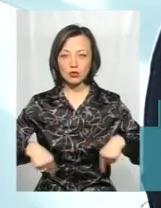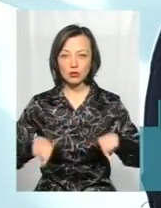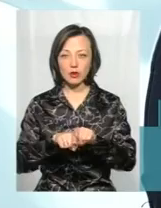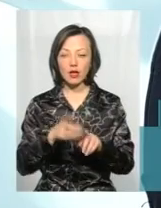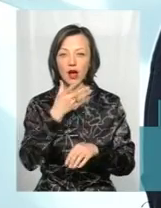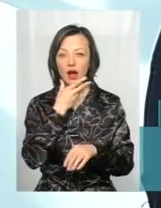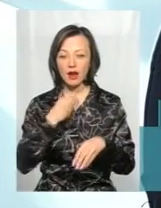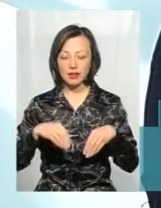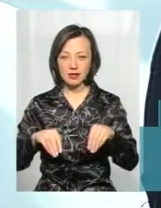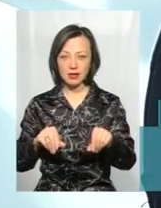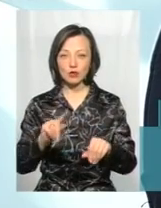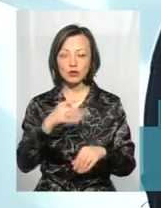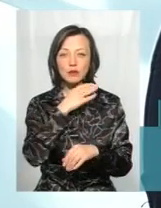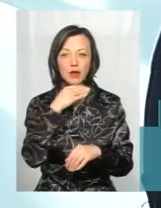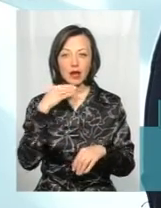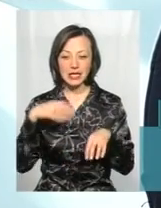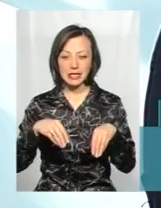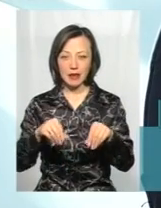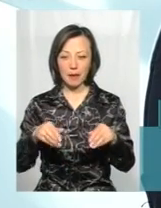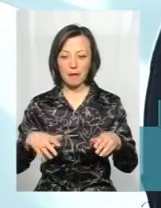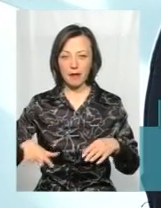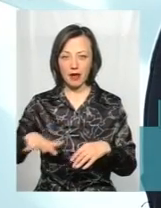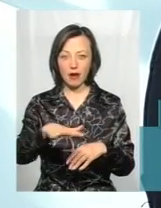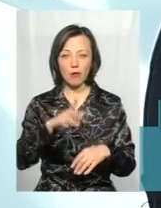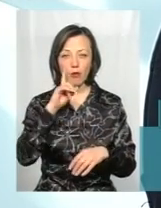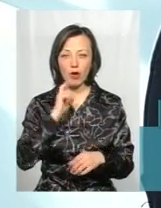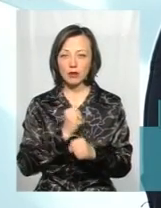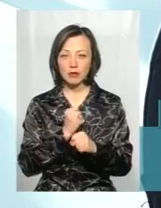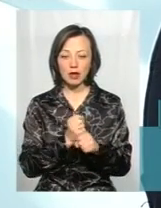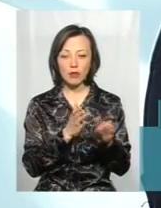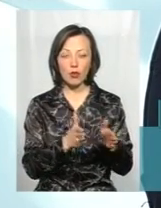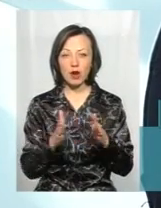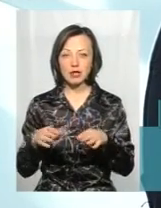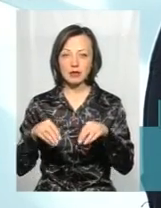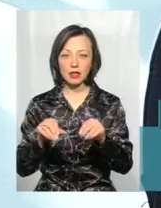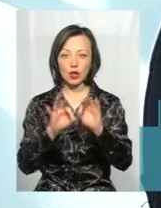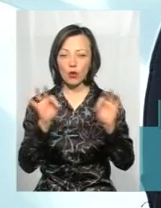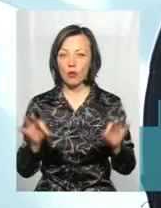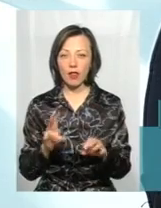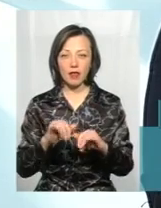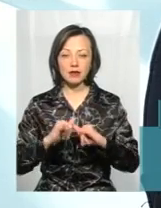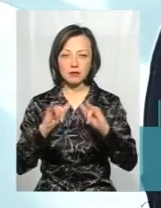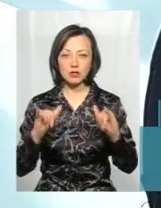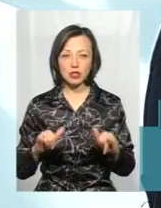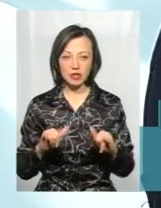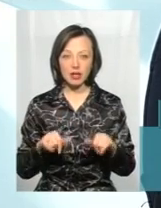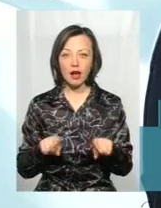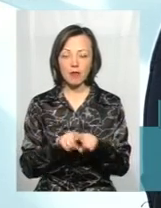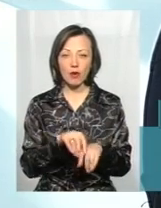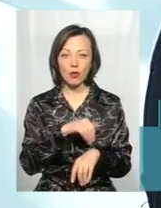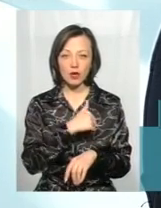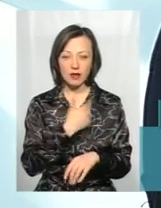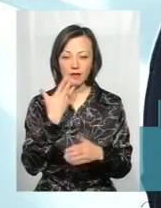родючі землі, на дуже багато земель. І поки ми не наведемо ладу за землею, в нас ніколи не збільшиться настільки, як би ми хотіли,